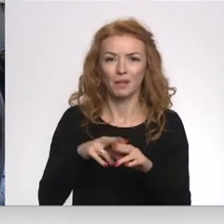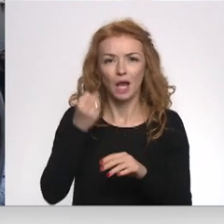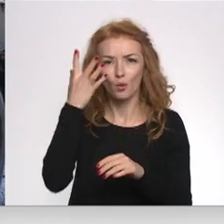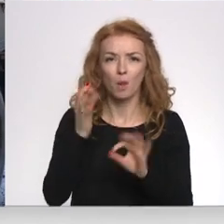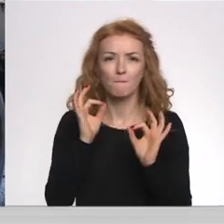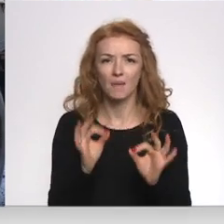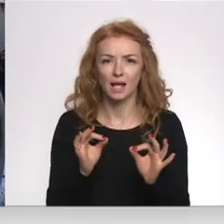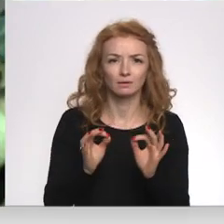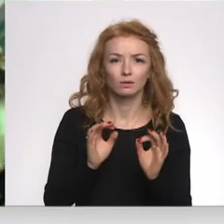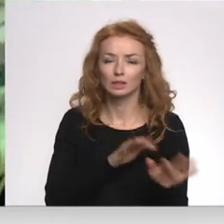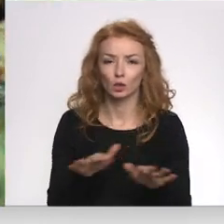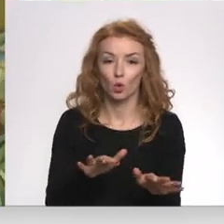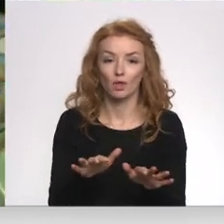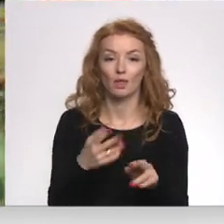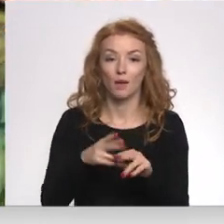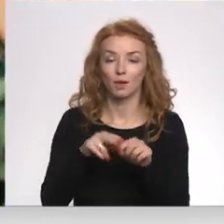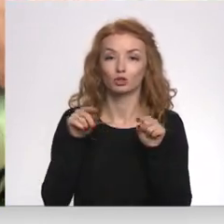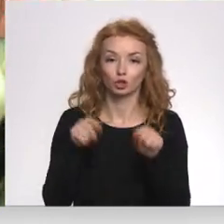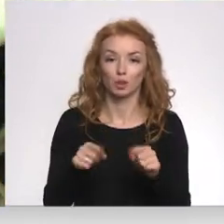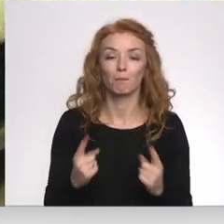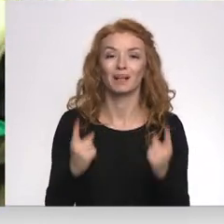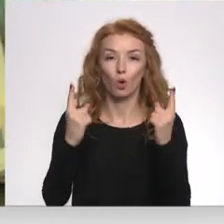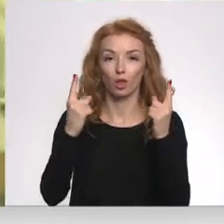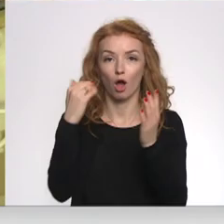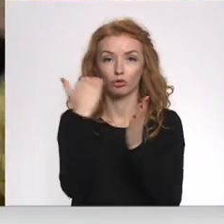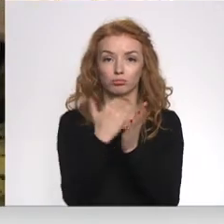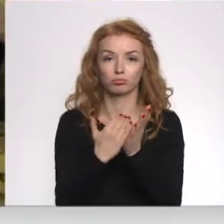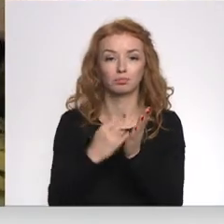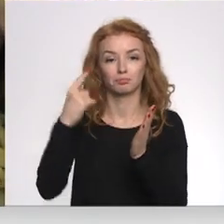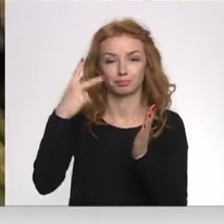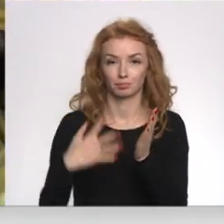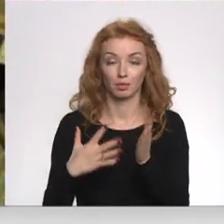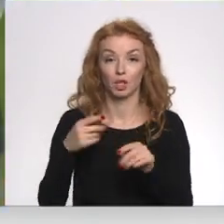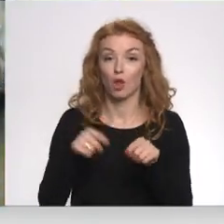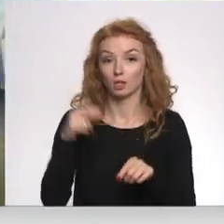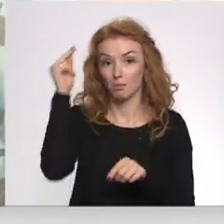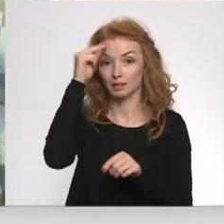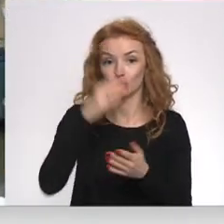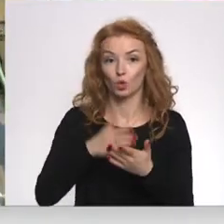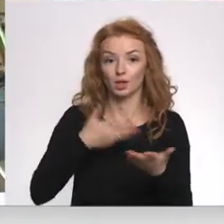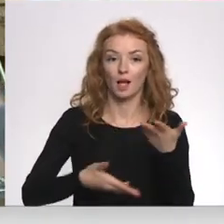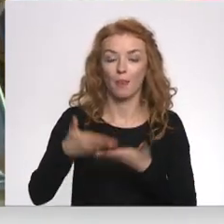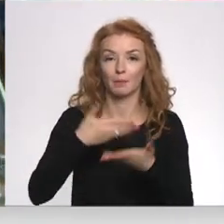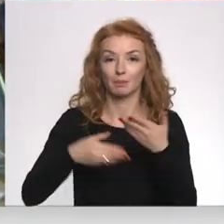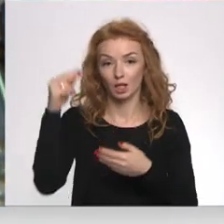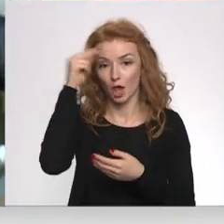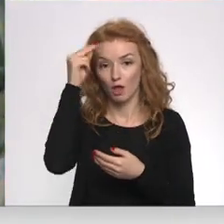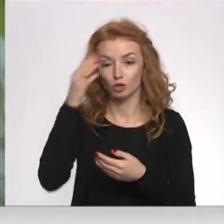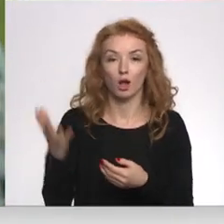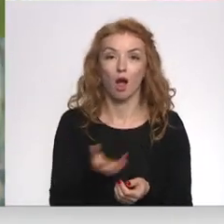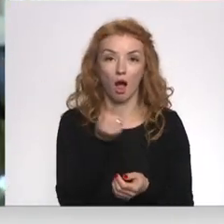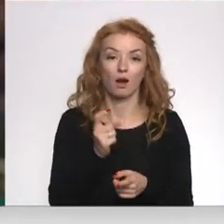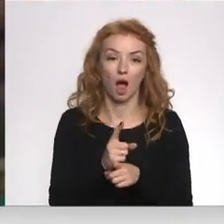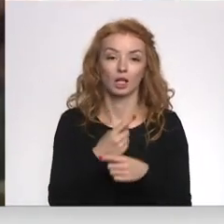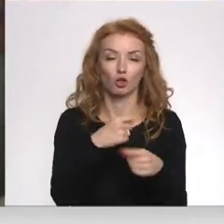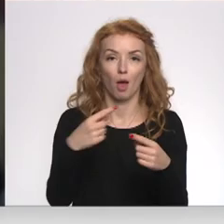izmantot. Tāpēc ir šī te triažēšana, jeb prioritāšu piešķiršana cietušajiem. Šais mācībās notika sadarbības trenēšana arī ar civilajām